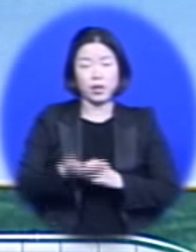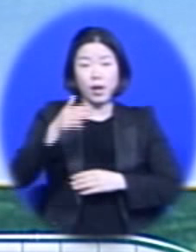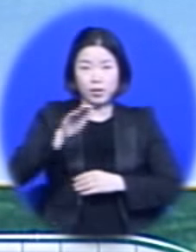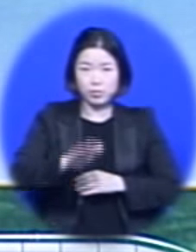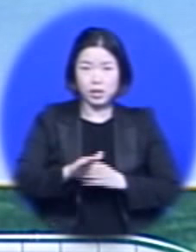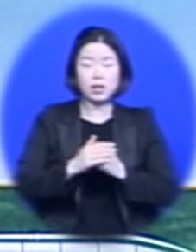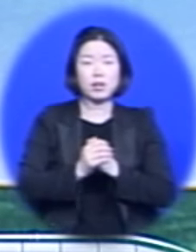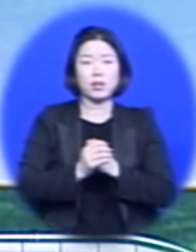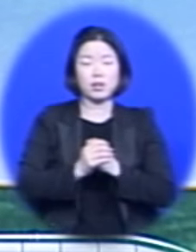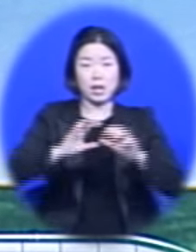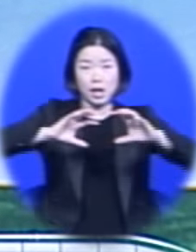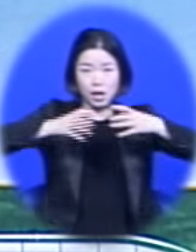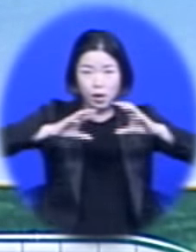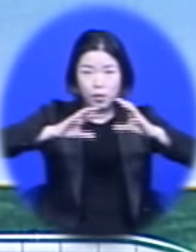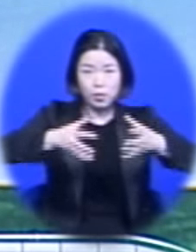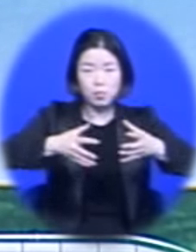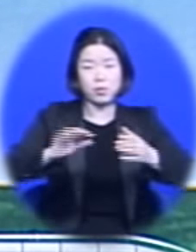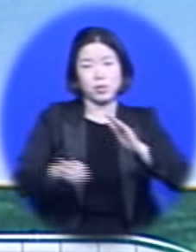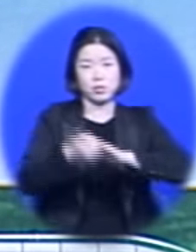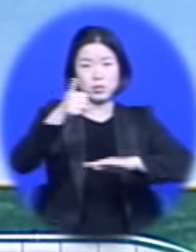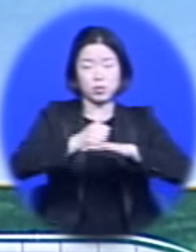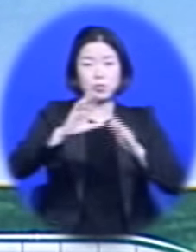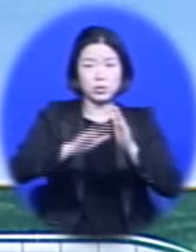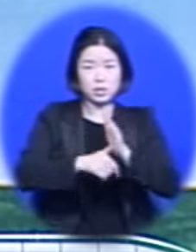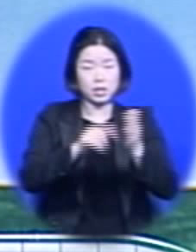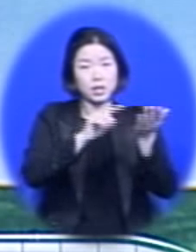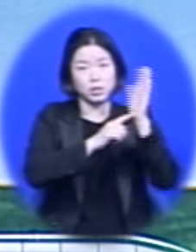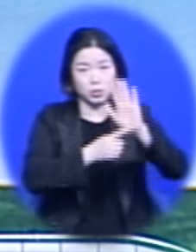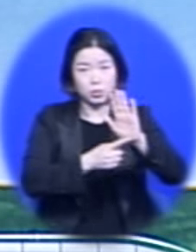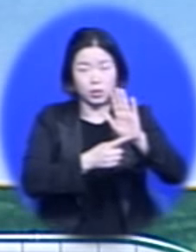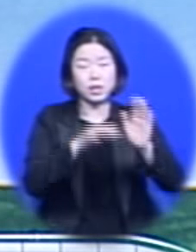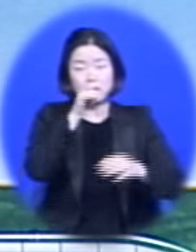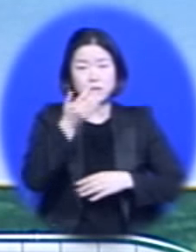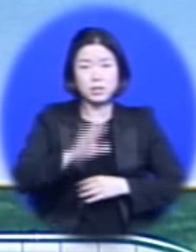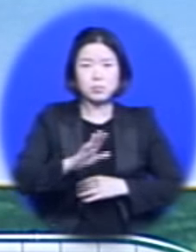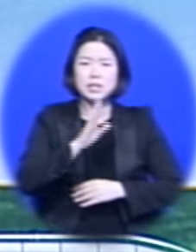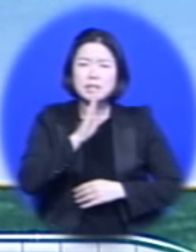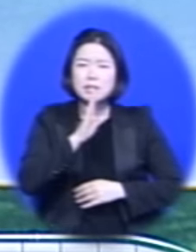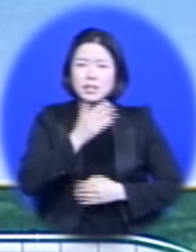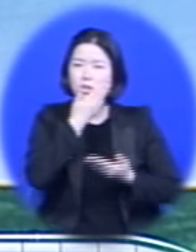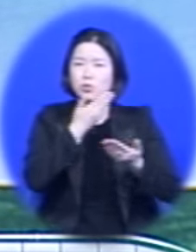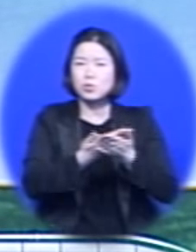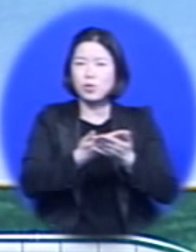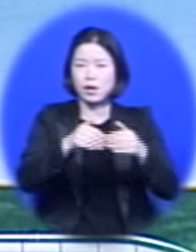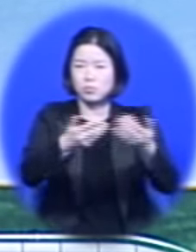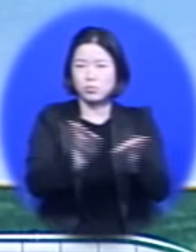그런데 글로벌 성공시대에 그분의 이야기가 소개가 됐지만 진짜 중요한 부분이